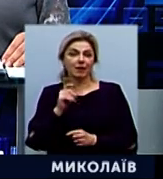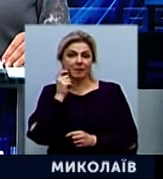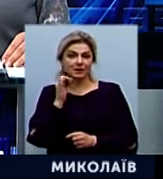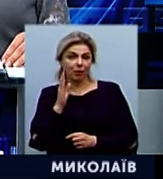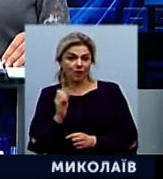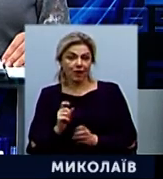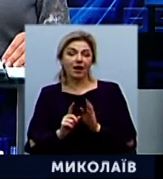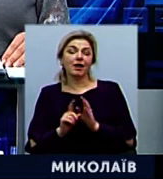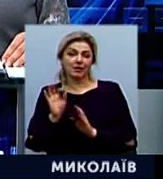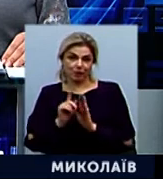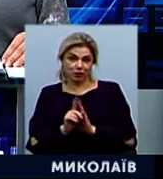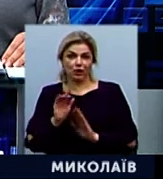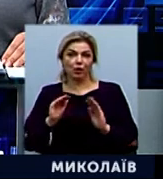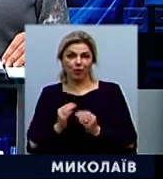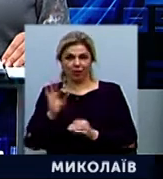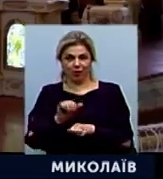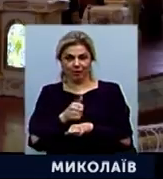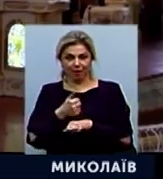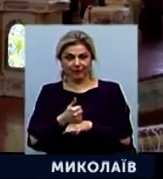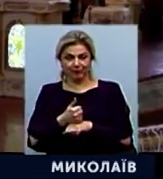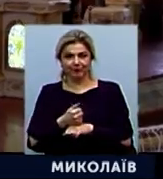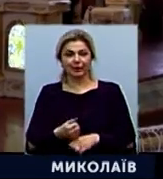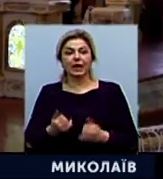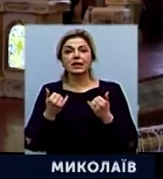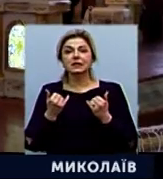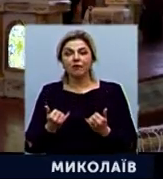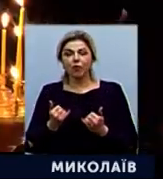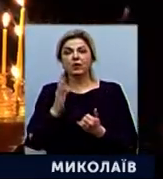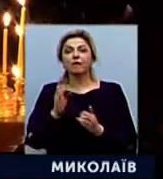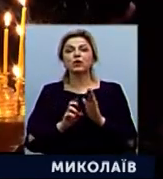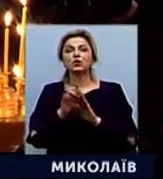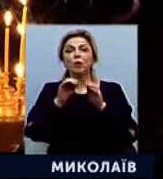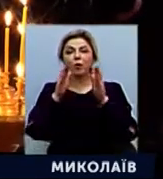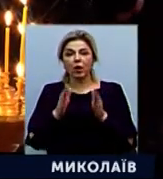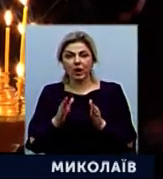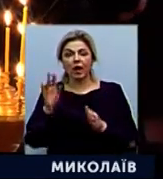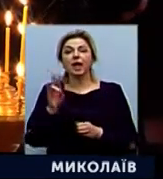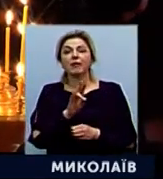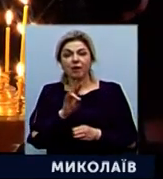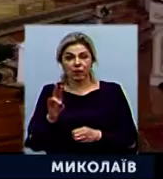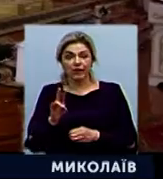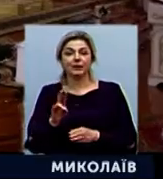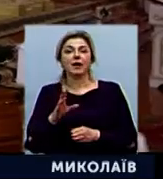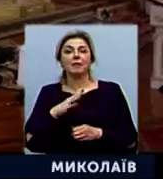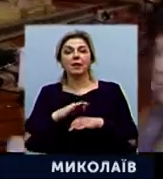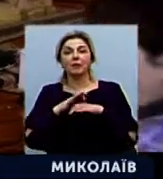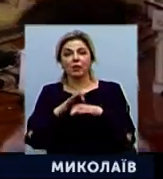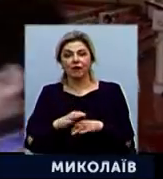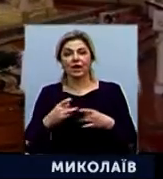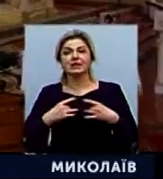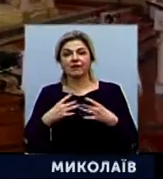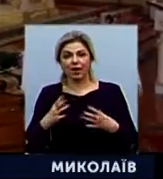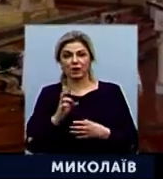початку коротко про головне. Сьогодні у кафедральному соборі Каспарівської ікони Божої Матері відбулось